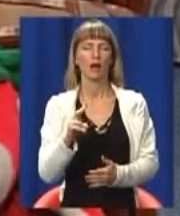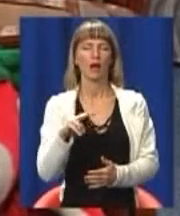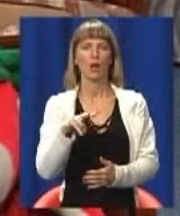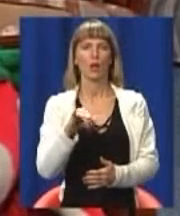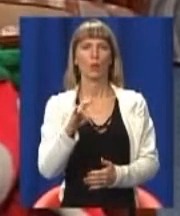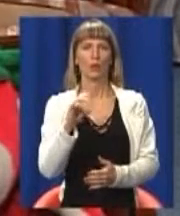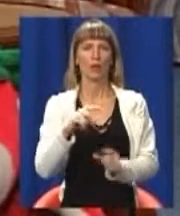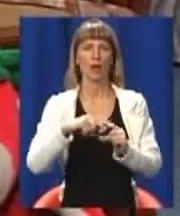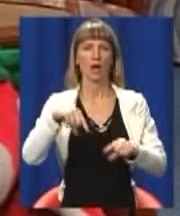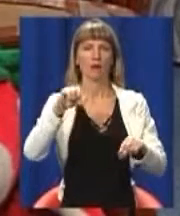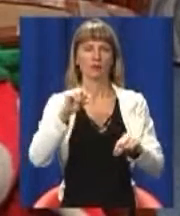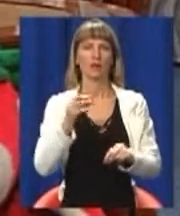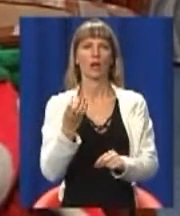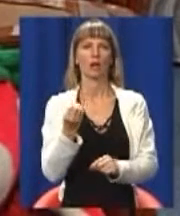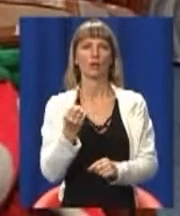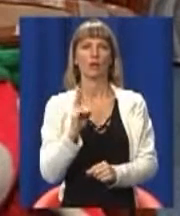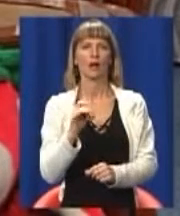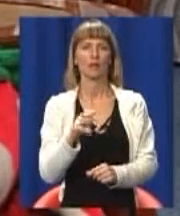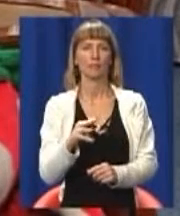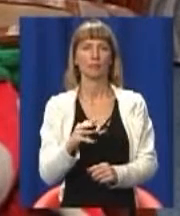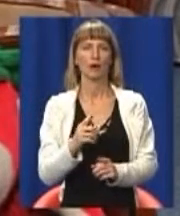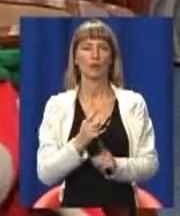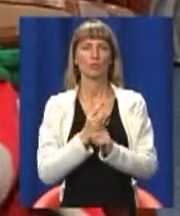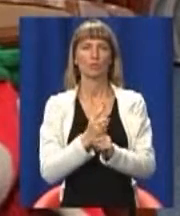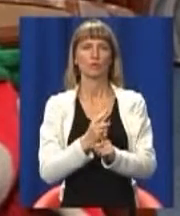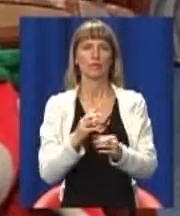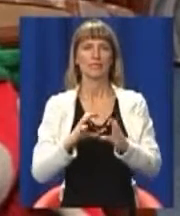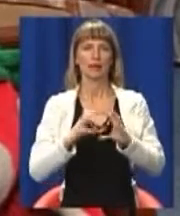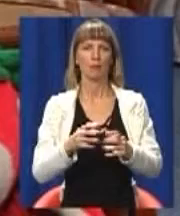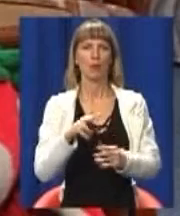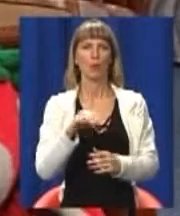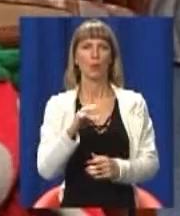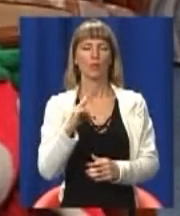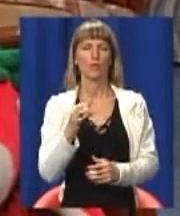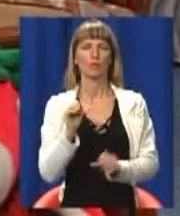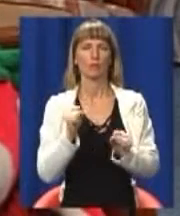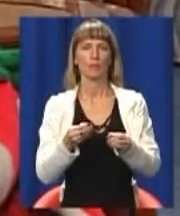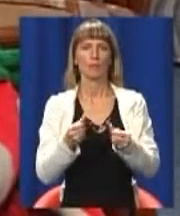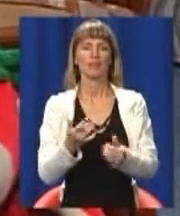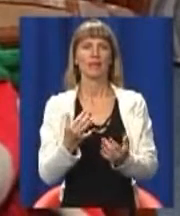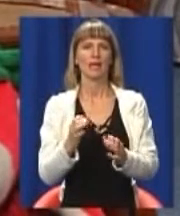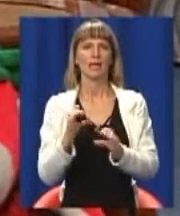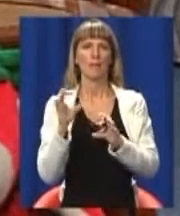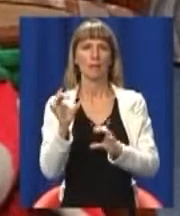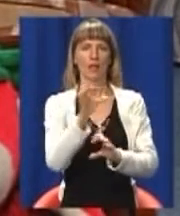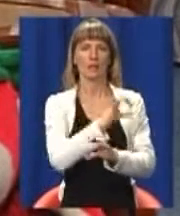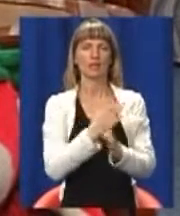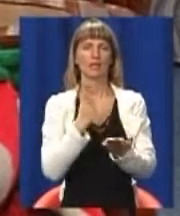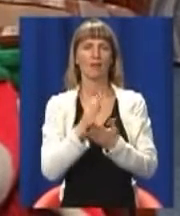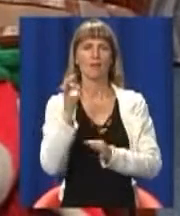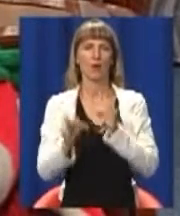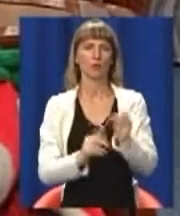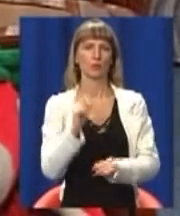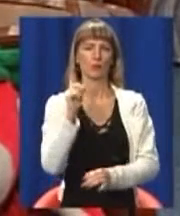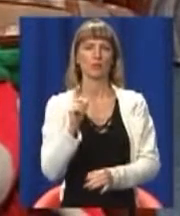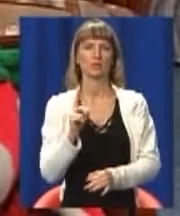А ще, крім супутника Луни, можуть впливати і деякі планети, які знаходяться в космосі. До